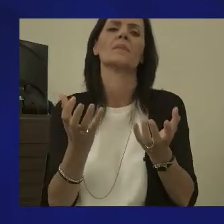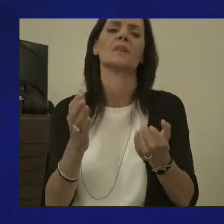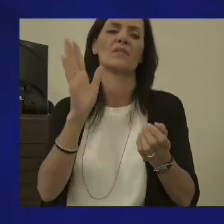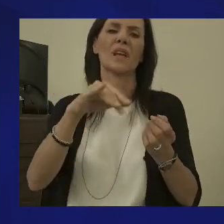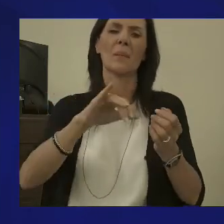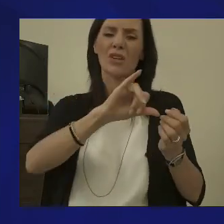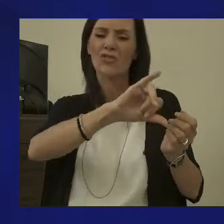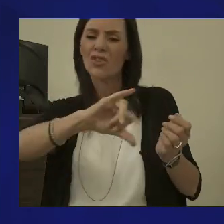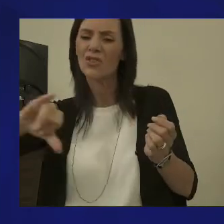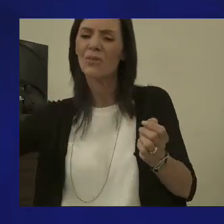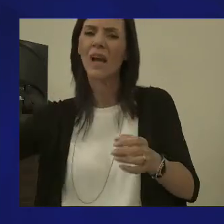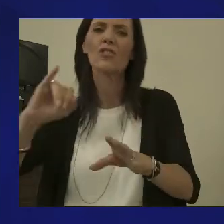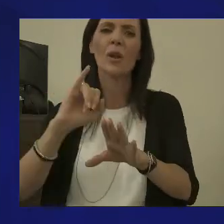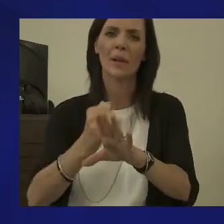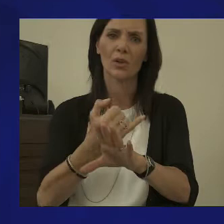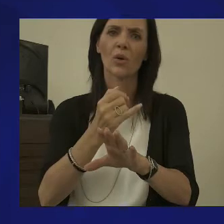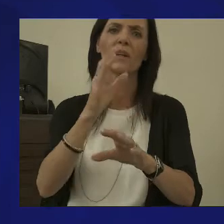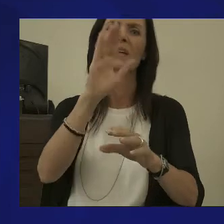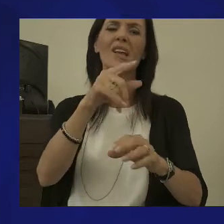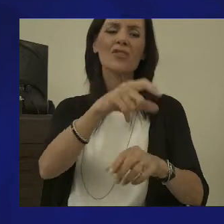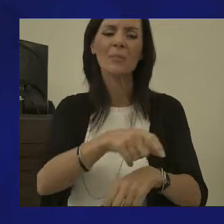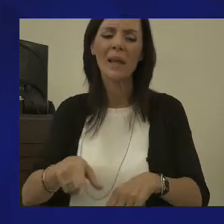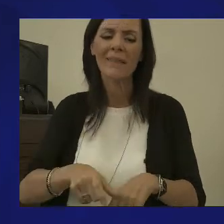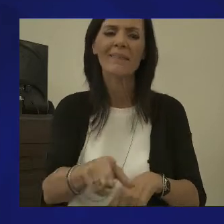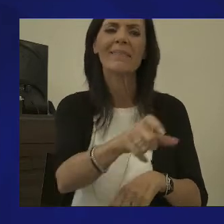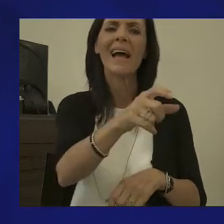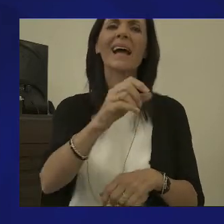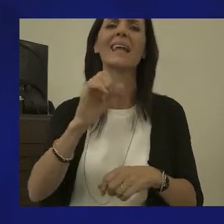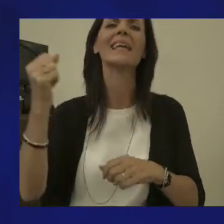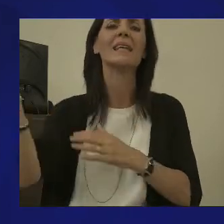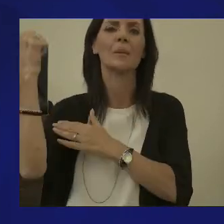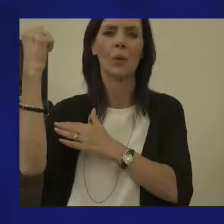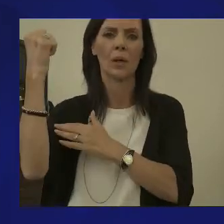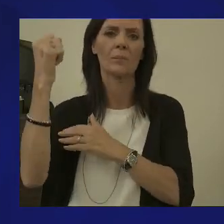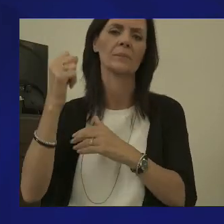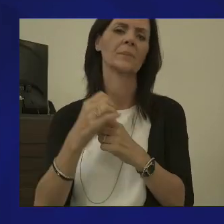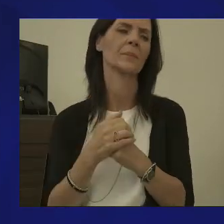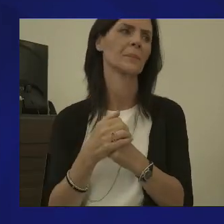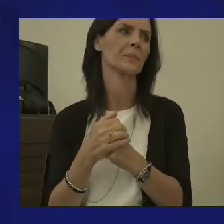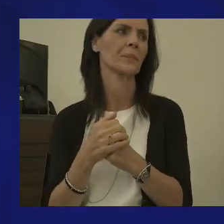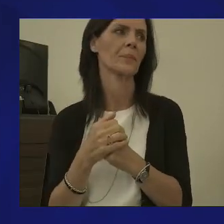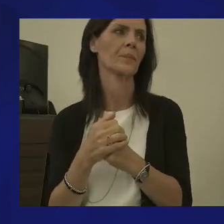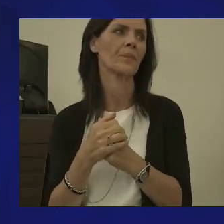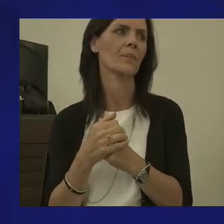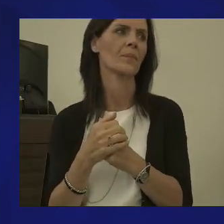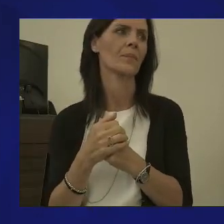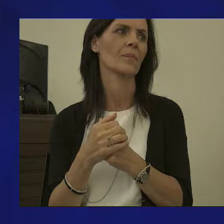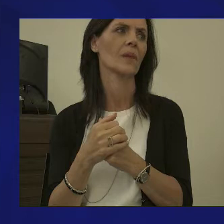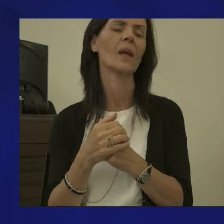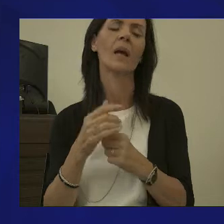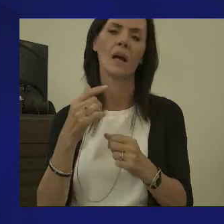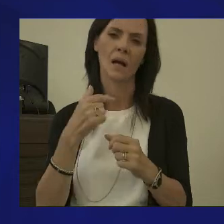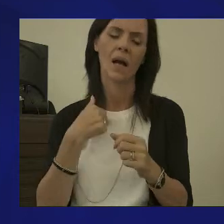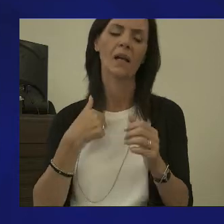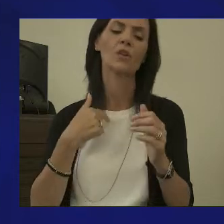של בטון בכבישים, רואים את זה בכביש נחל גיבורים ובדרך הים. אם זה מתקיים היום, שזה צריך להתקיים, זה בסדר. לא,